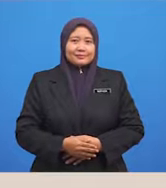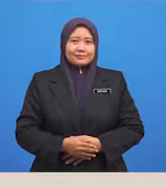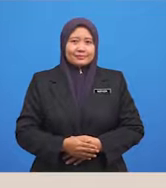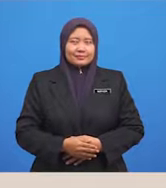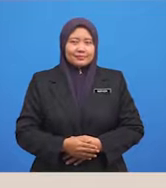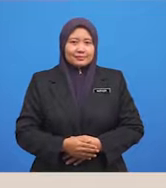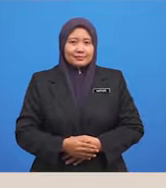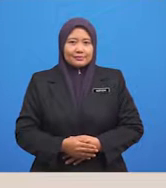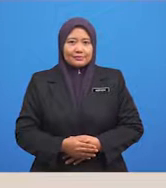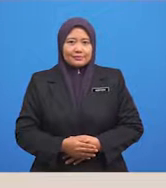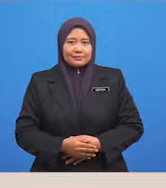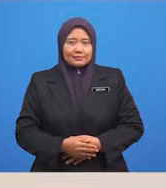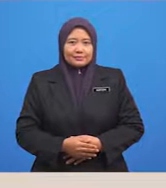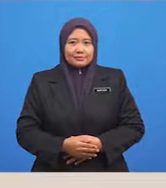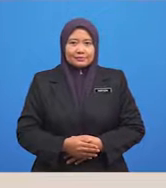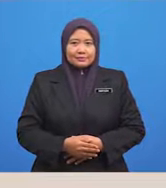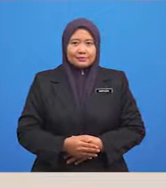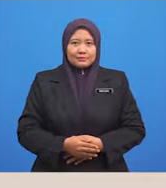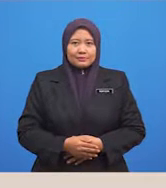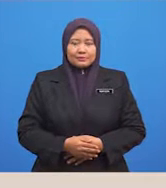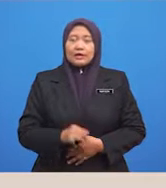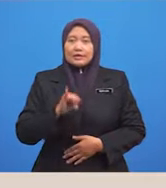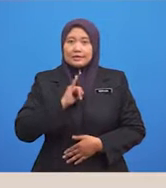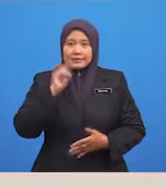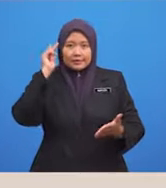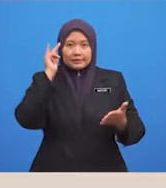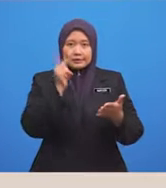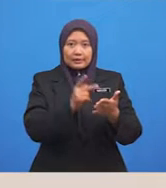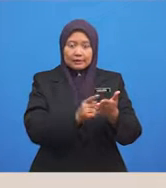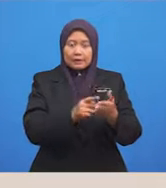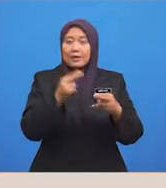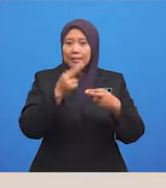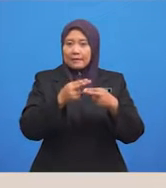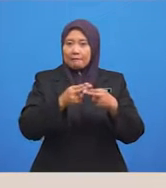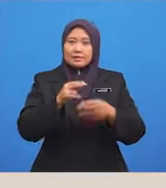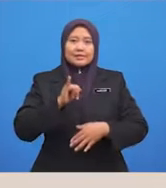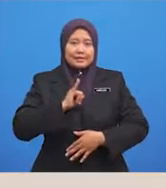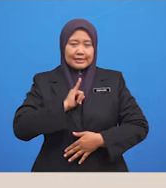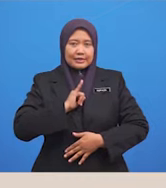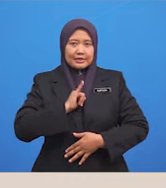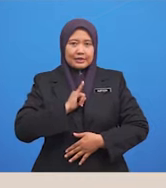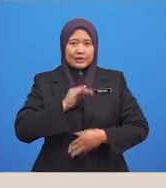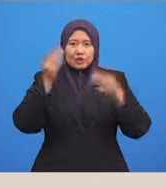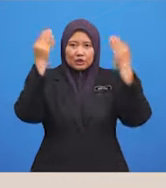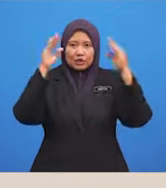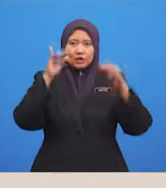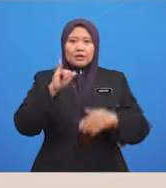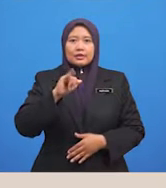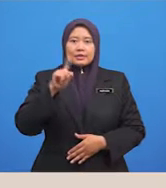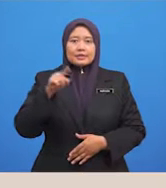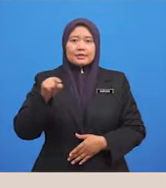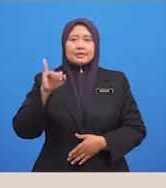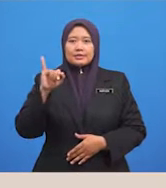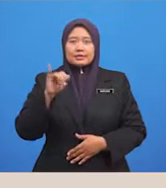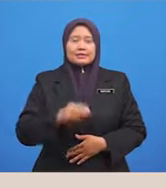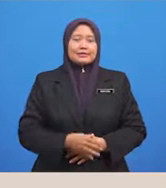Izinkan cikgu untuk memperkenalkan diri cikgu terlebih dahulu. Nama cikgu, Idi Johan bin